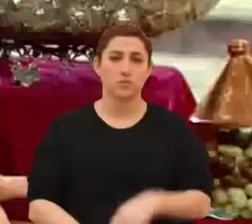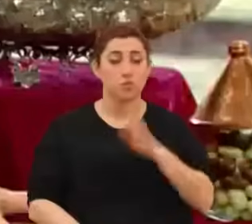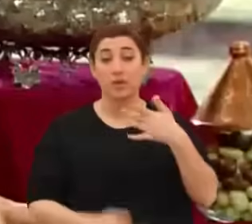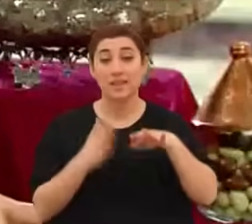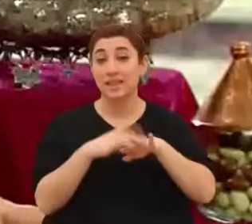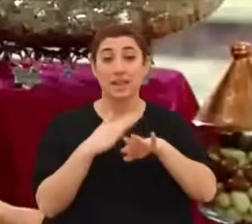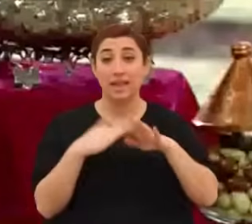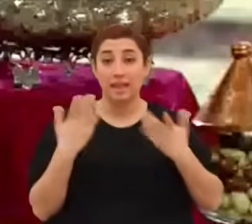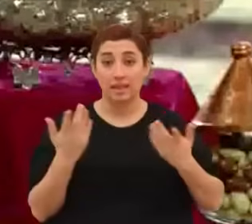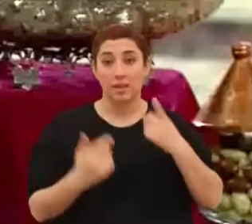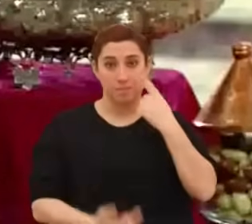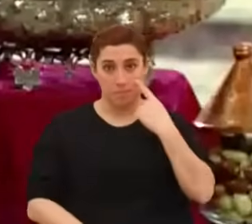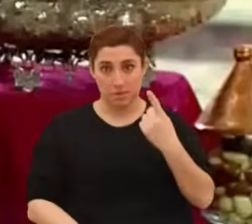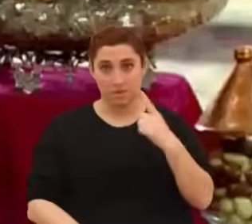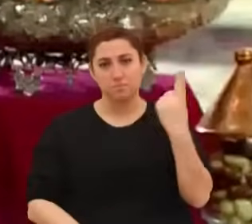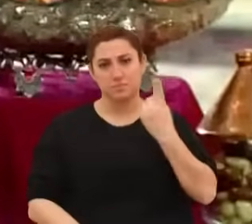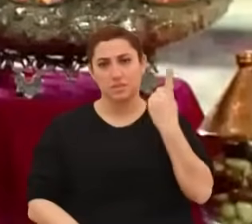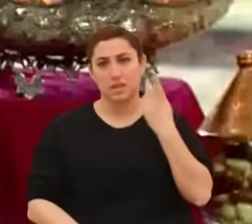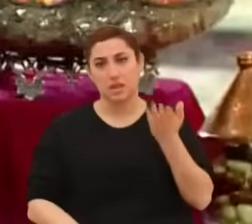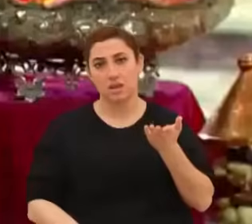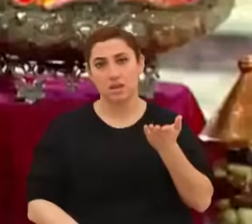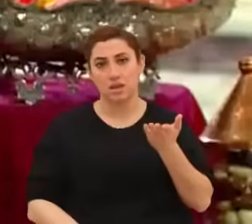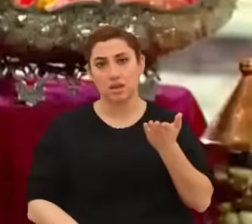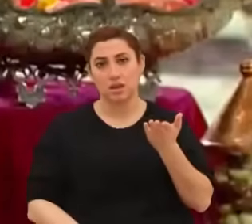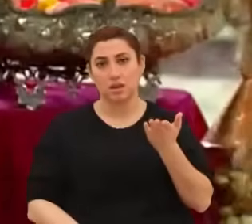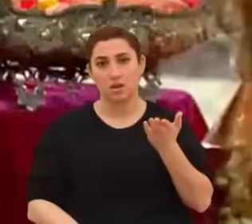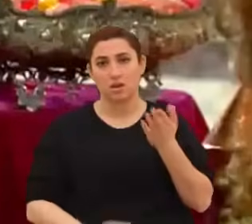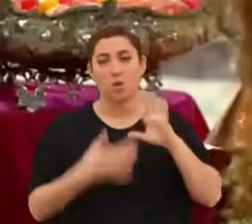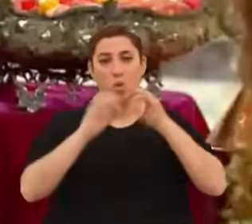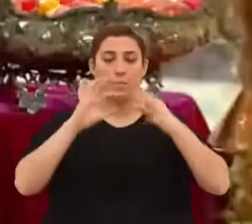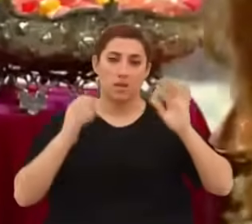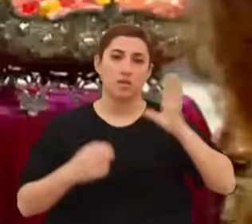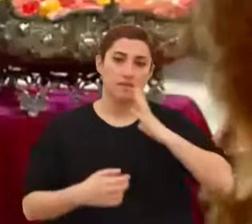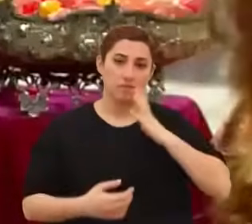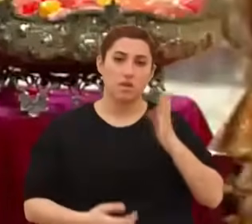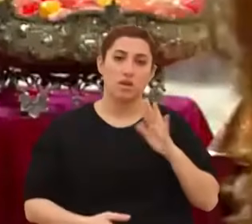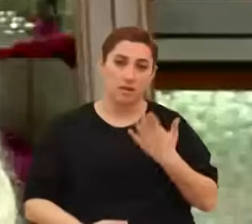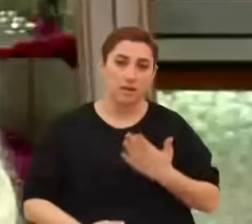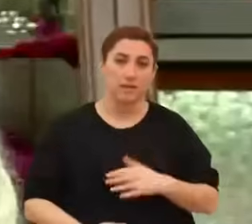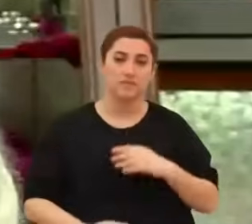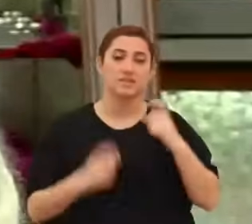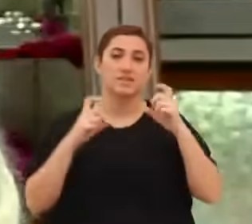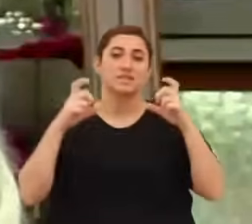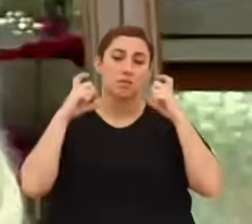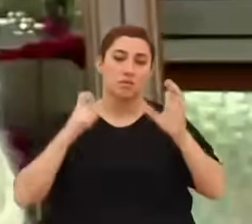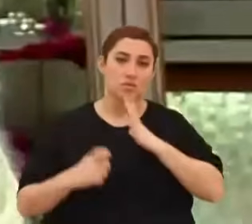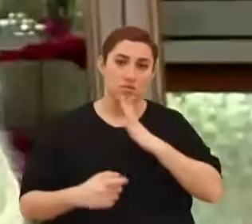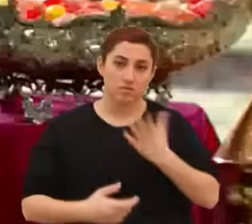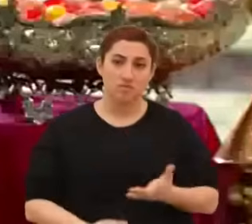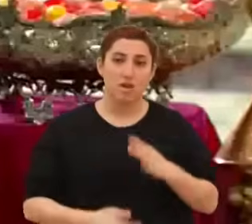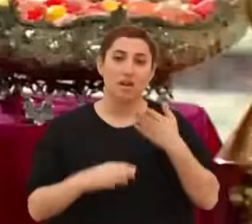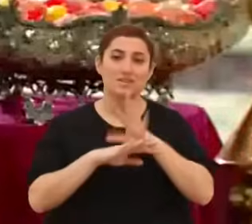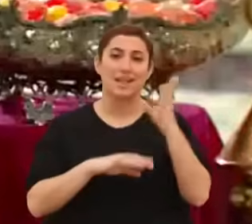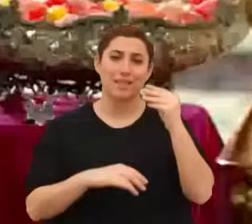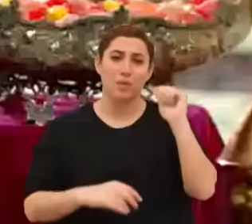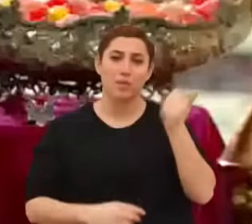Çünkü neden? Bak, bir kere kooperatifi var. Yani SSK'sı var. Hı. Aslında